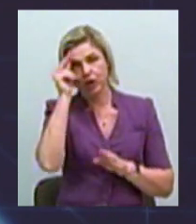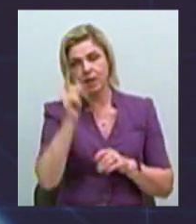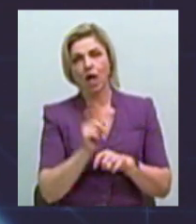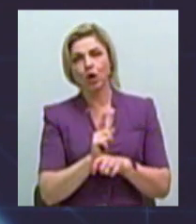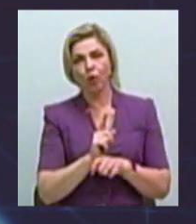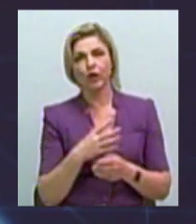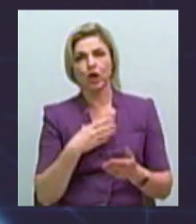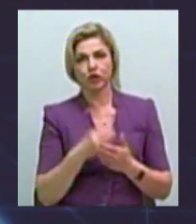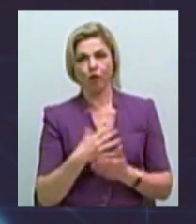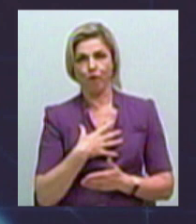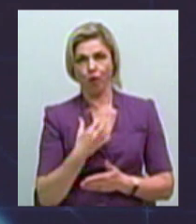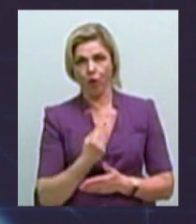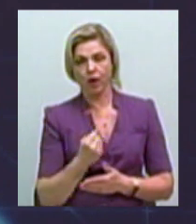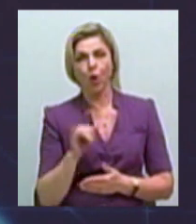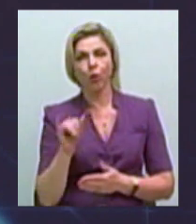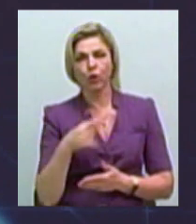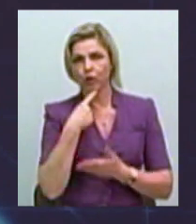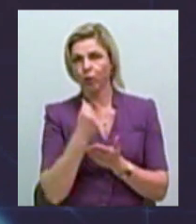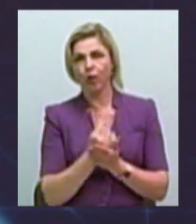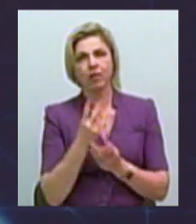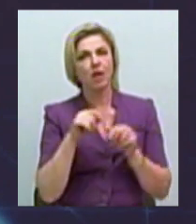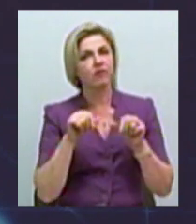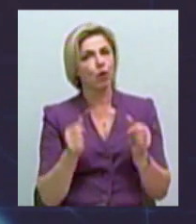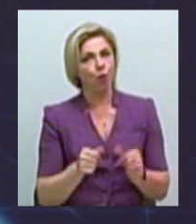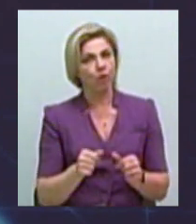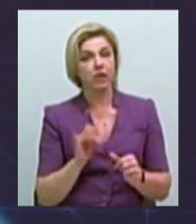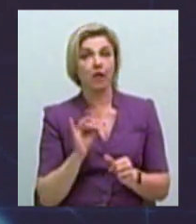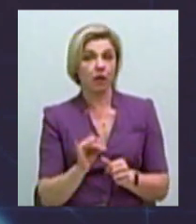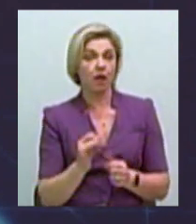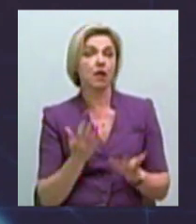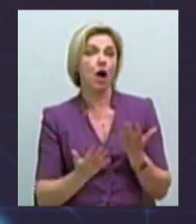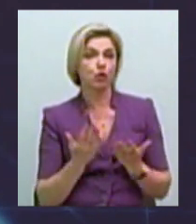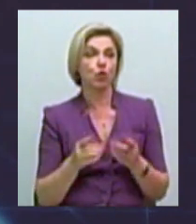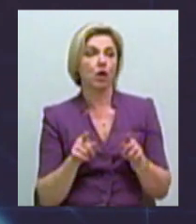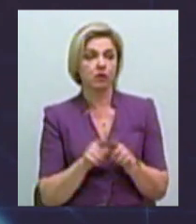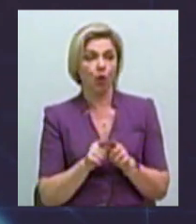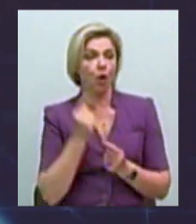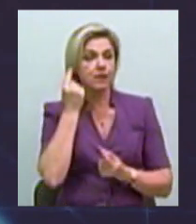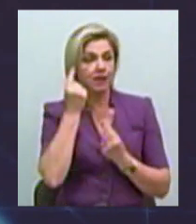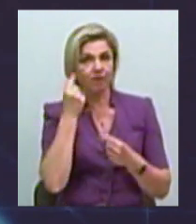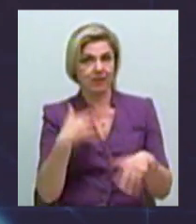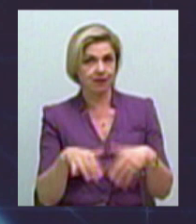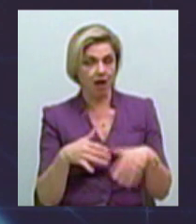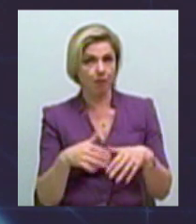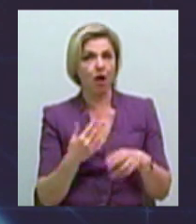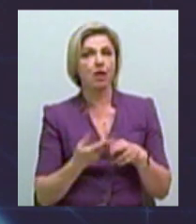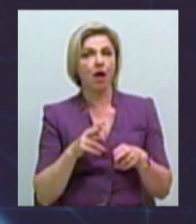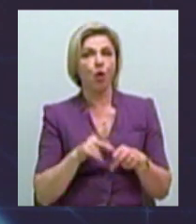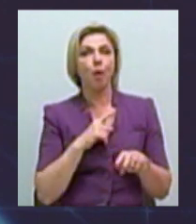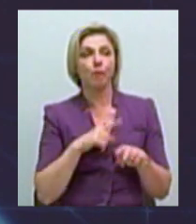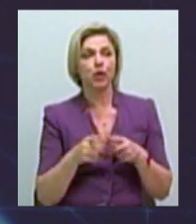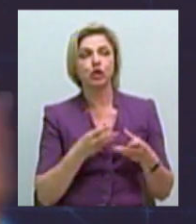та вольову сферу. Вона ще в неї остаточно не сформована. І відповідно, якщо на таку хитку психіку, яка дуже швидко під